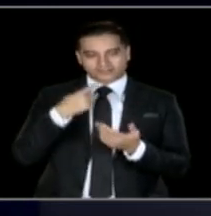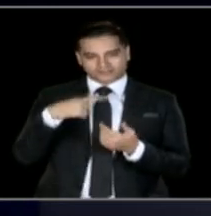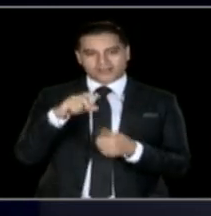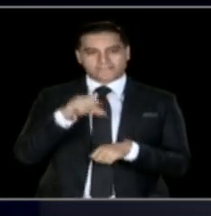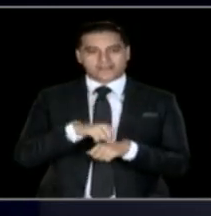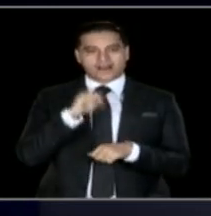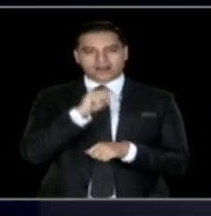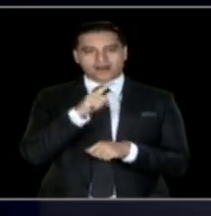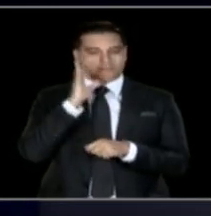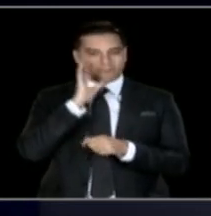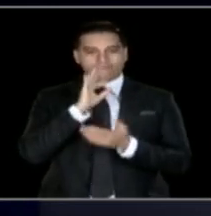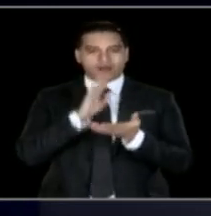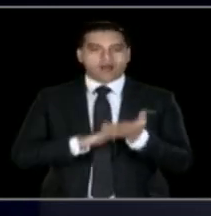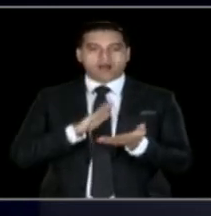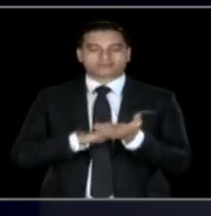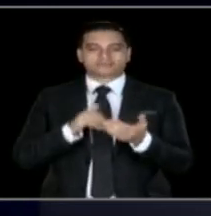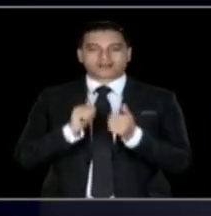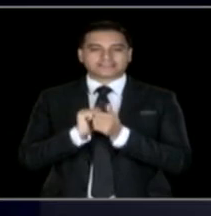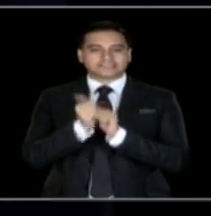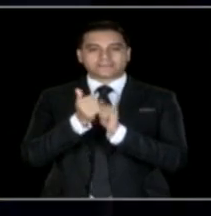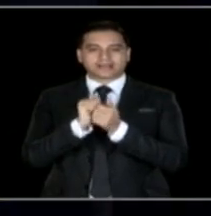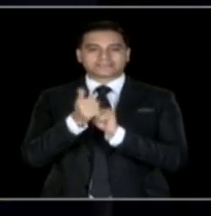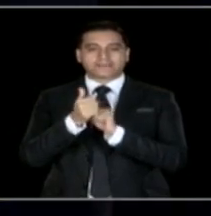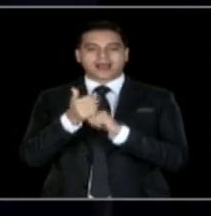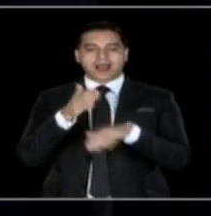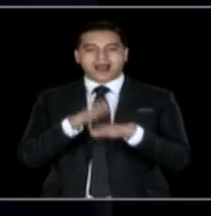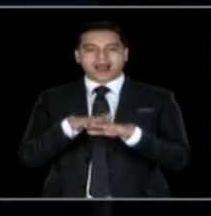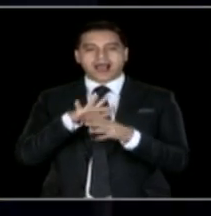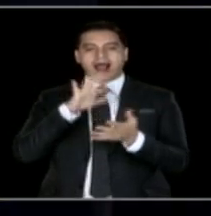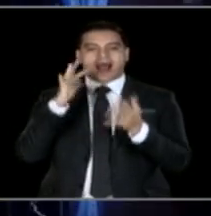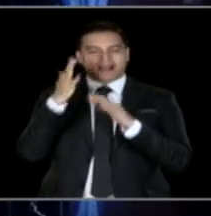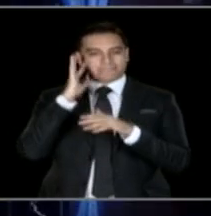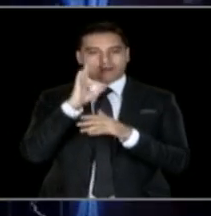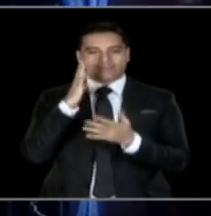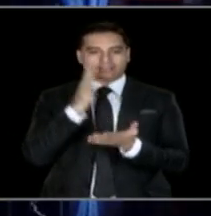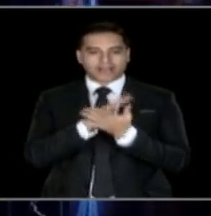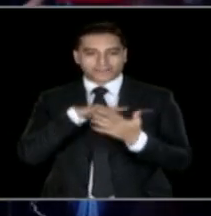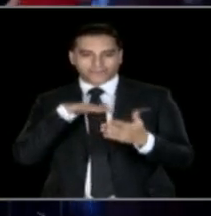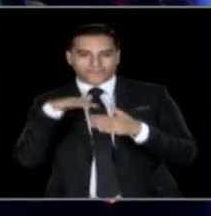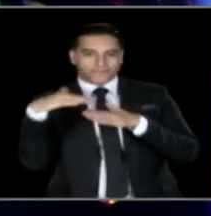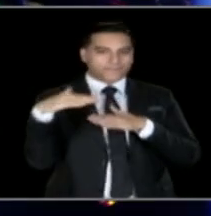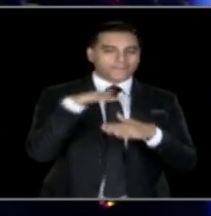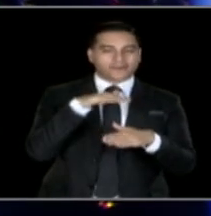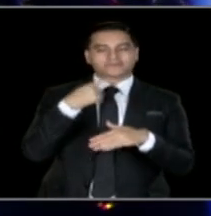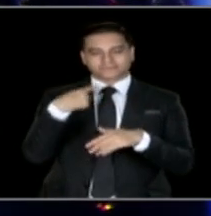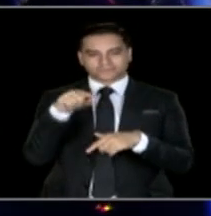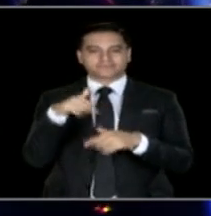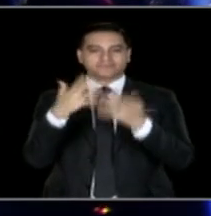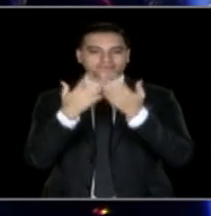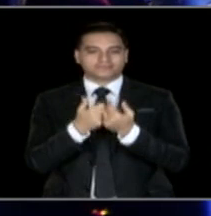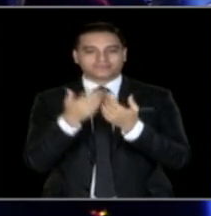بيتعمل عليه اخطر سباقات تسلق في العالم، هدف بلا مقابل. كريمة